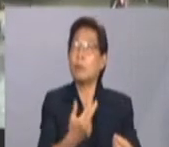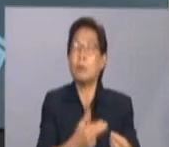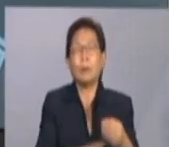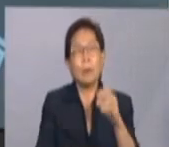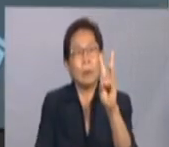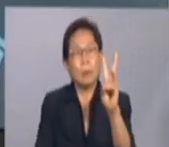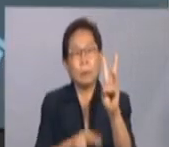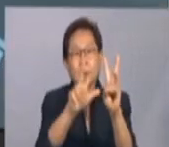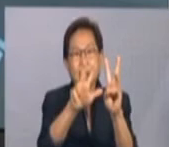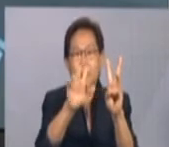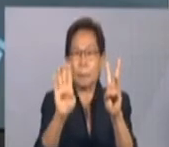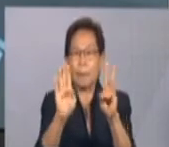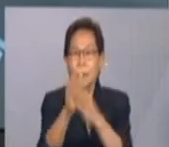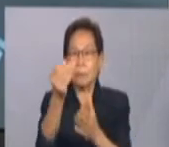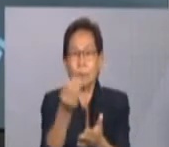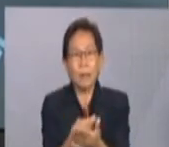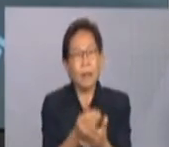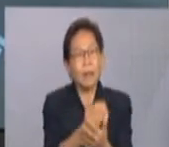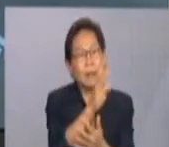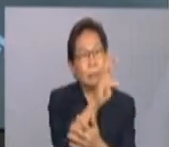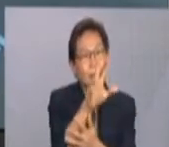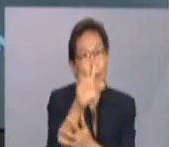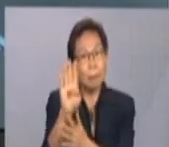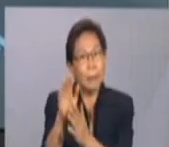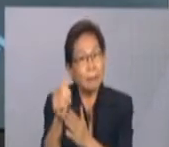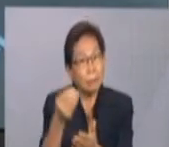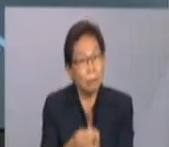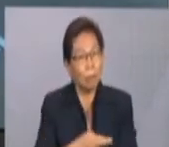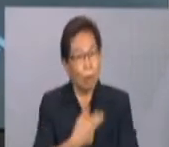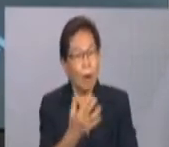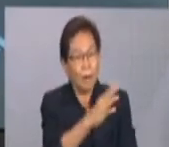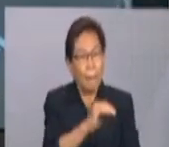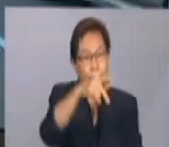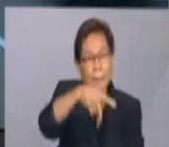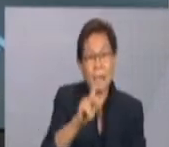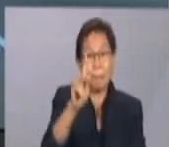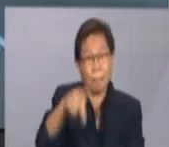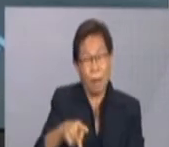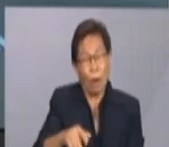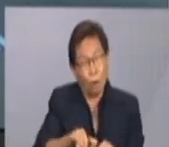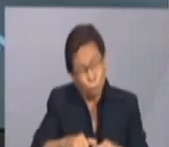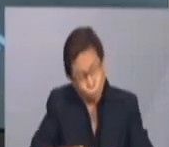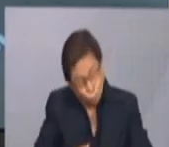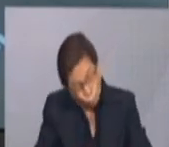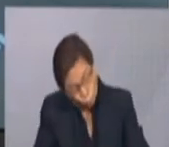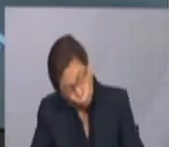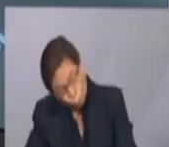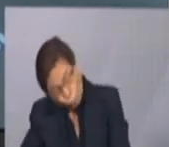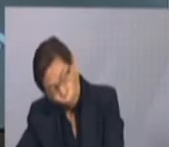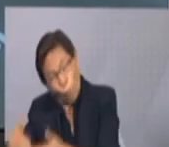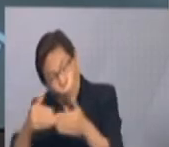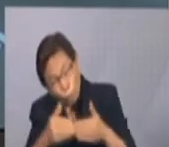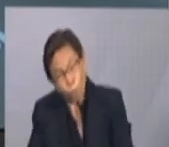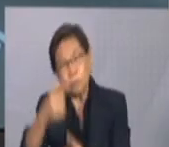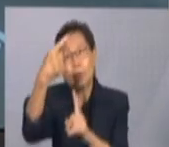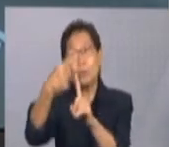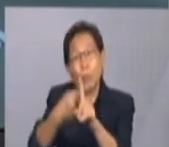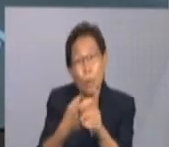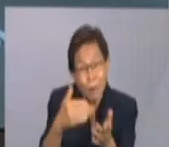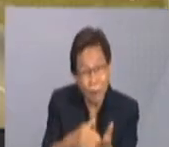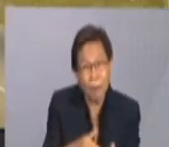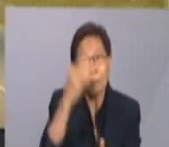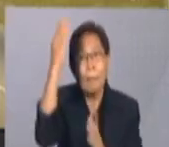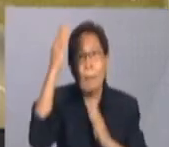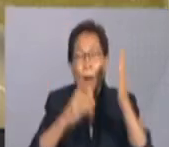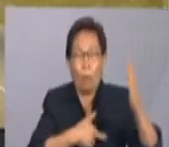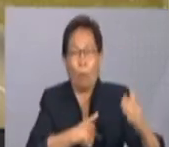63 bygate dan jika Pique Tibet Roshan untuk tempo sebulan lagi negara kita